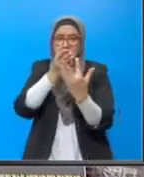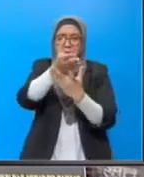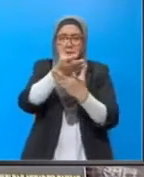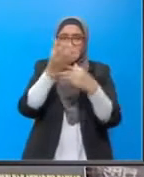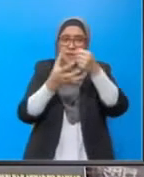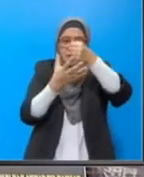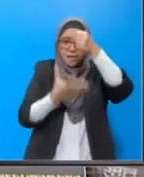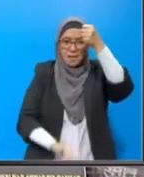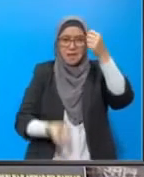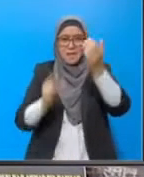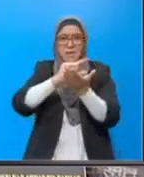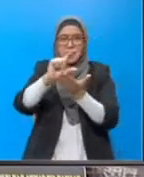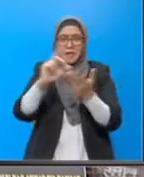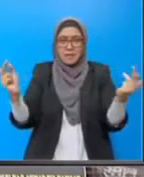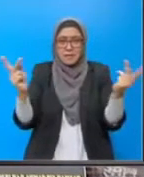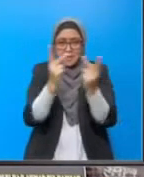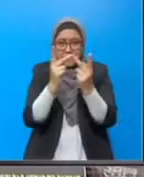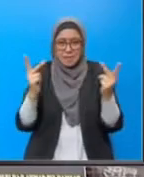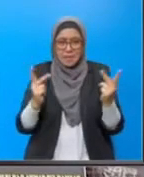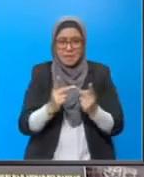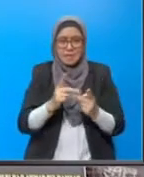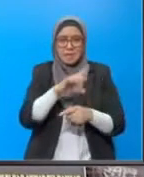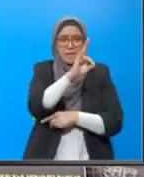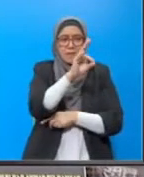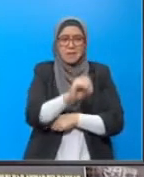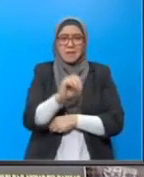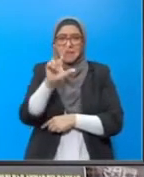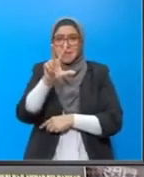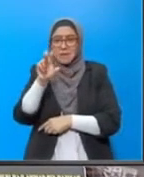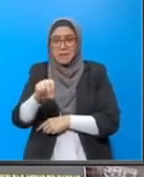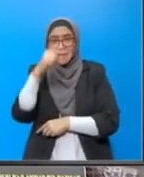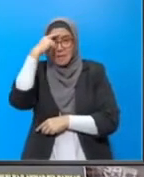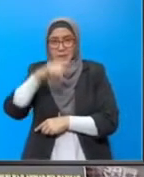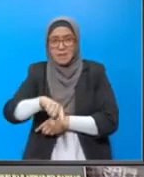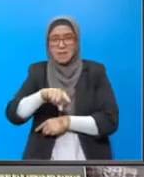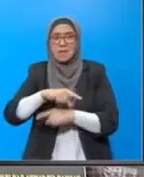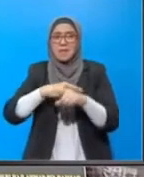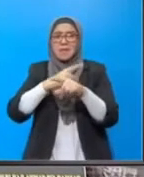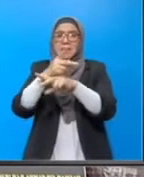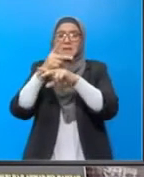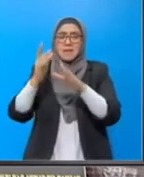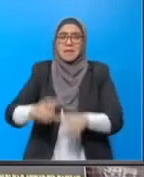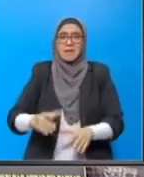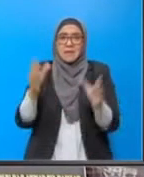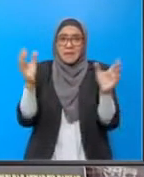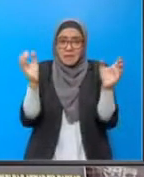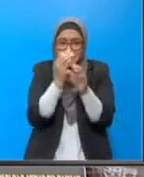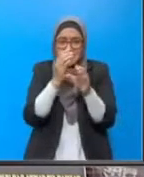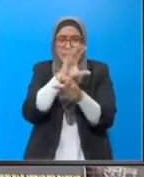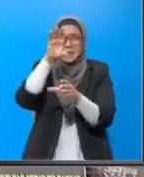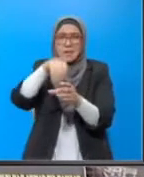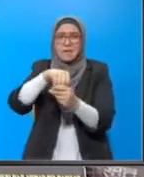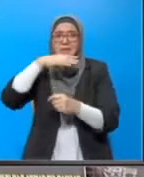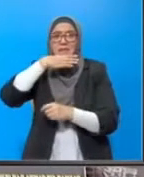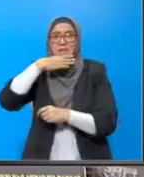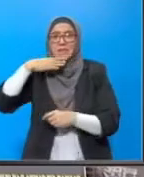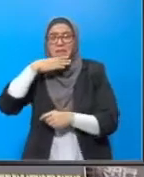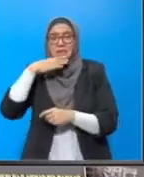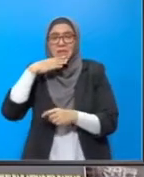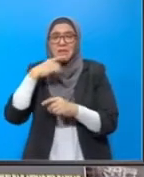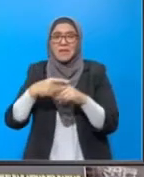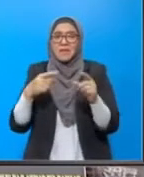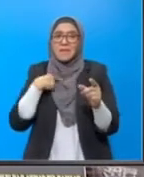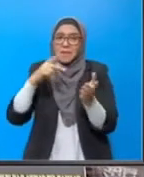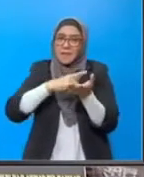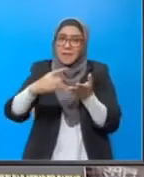70-30 untuk peternak skala kecil termasuk golongan beliau yaitu pembiayaan sebanyak 700 daripada